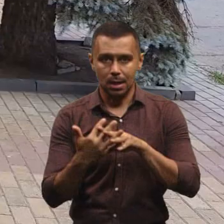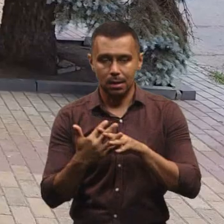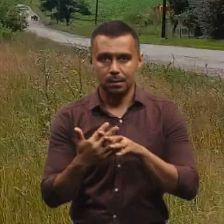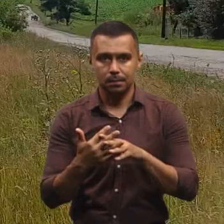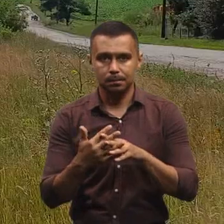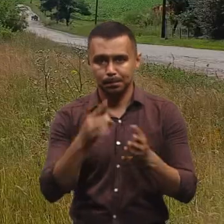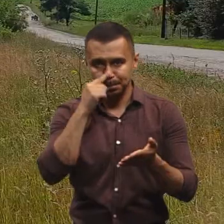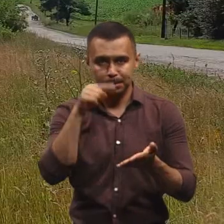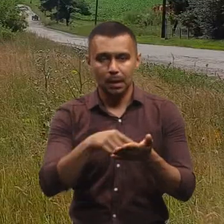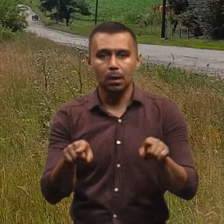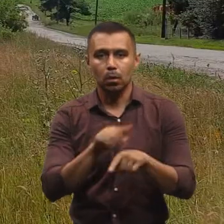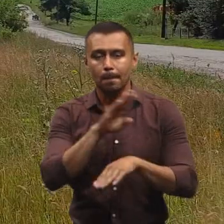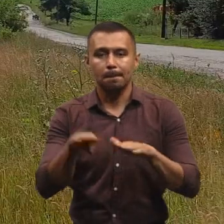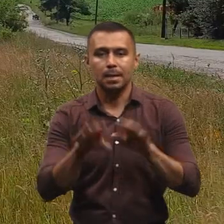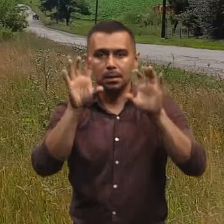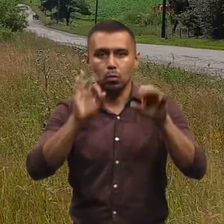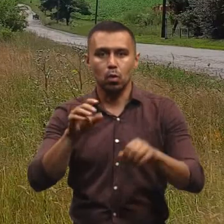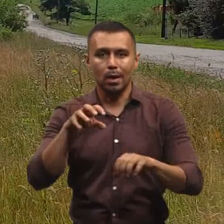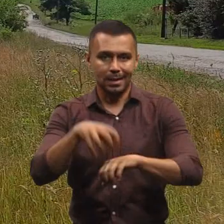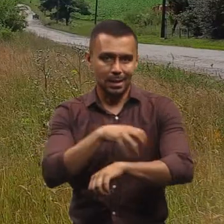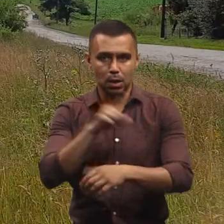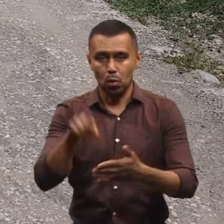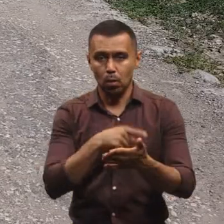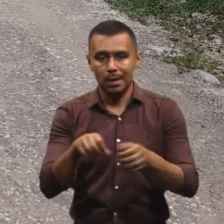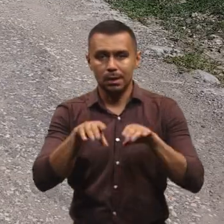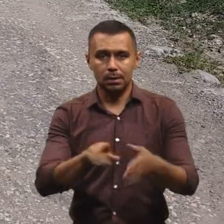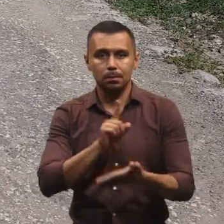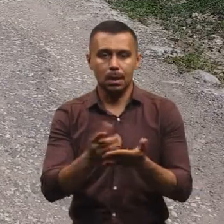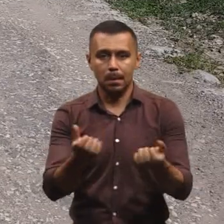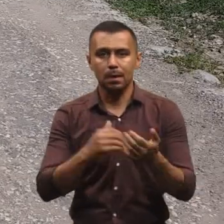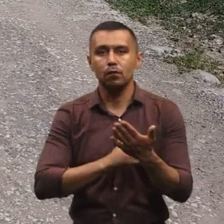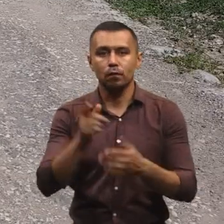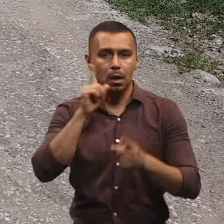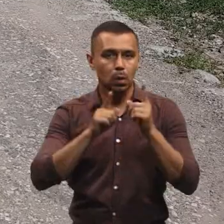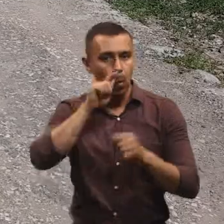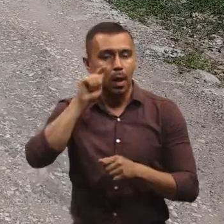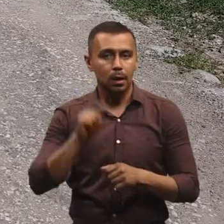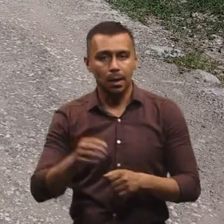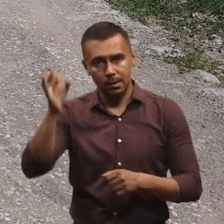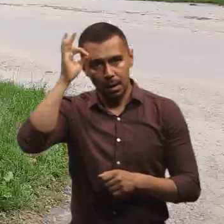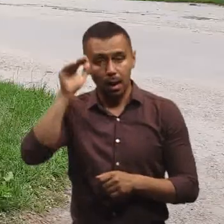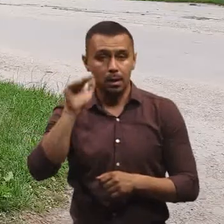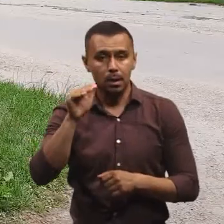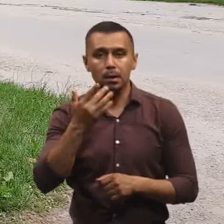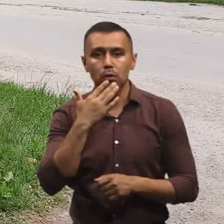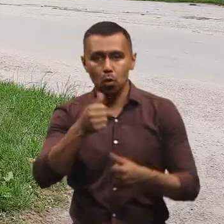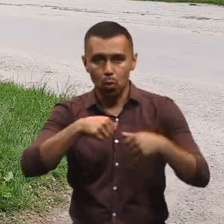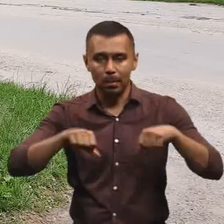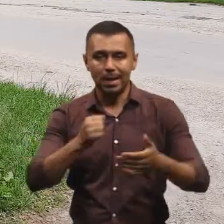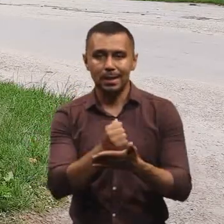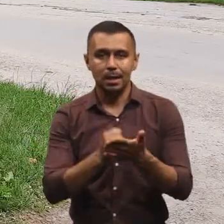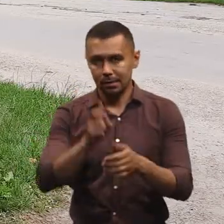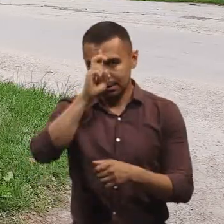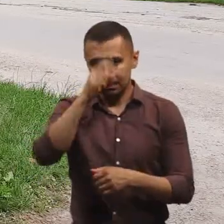пункту підпадає також під закон про декомунізацію рішення має приймати Верховна Рада України нагадаю Національна комісія зі